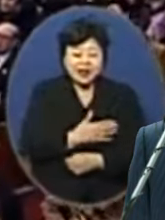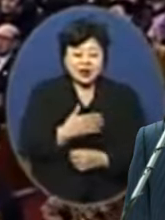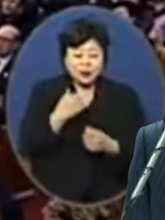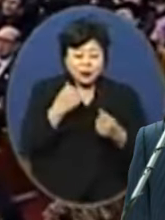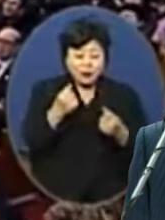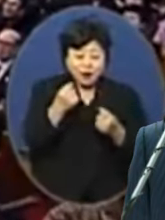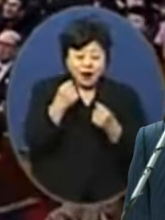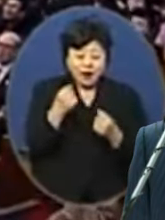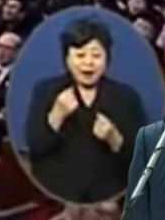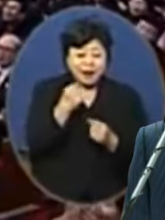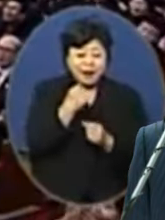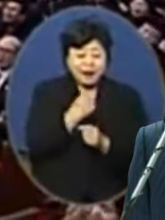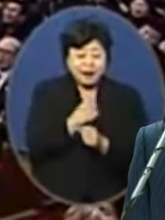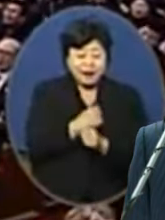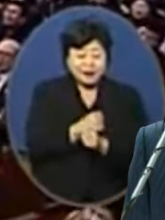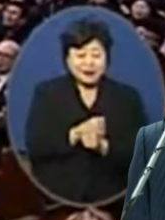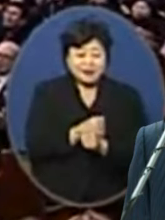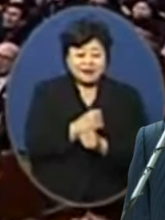잘되고